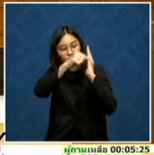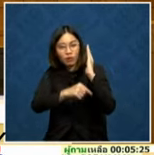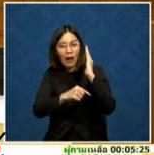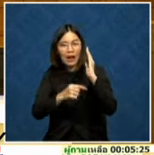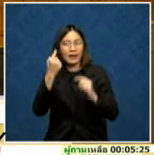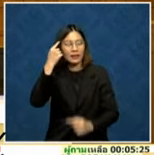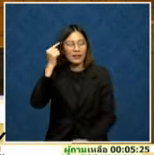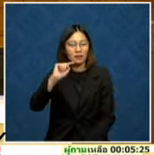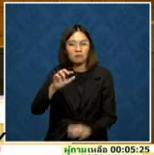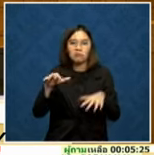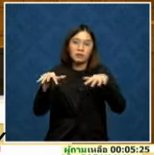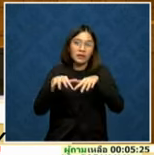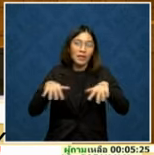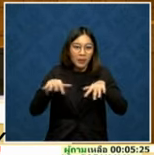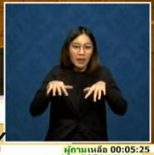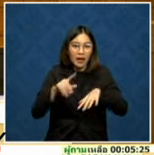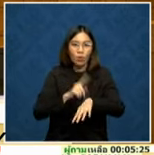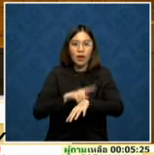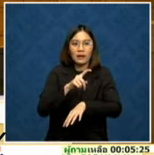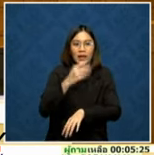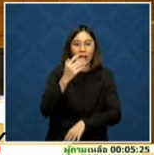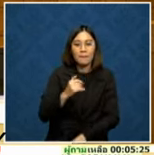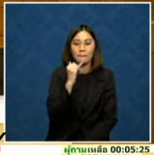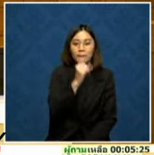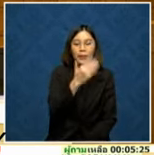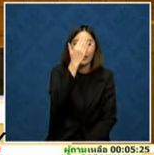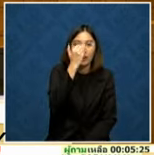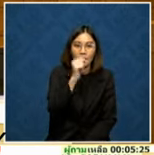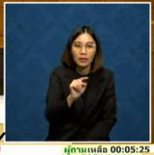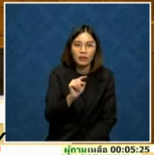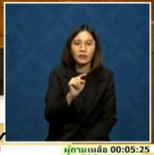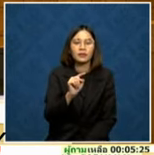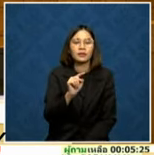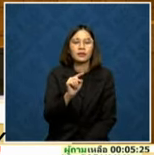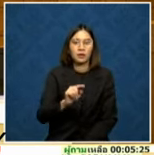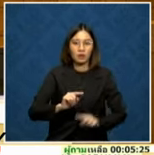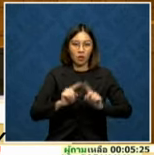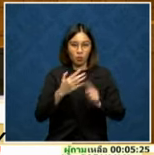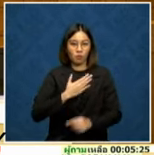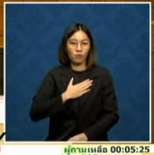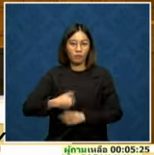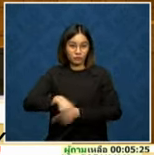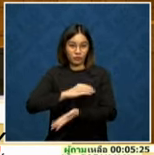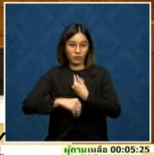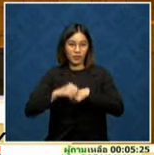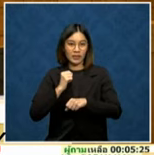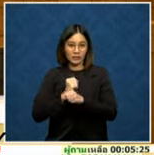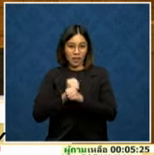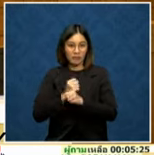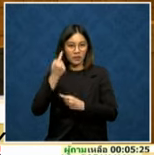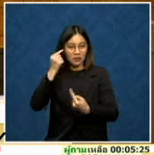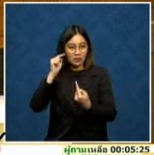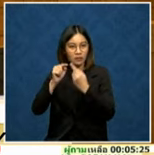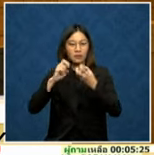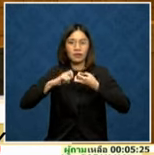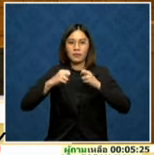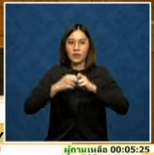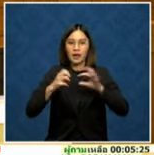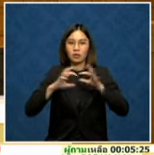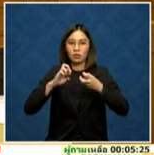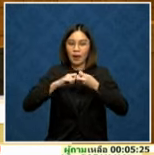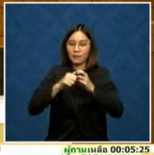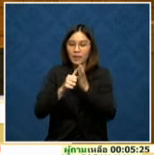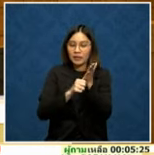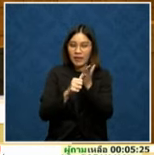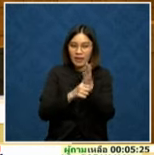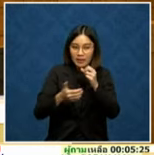ระชาชนของเราอย่างถูกเมาเล็ ไม่เสยว้าทำ่ครั แต่ว่าในฐาก ผู้ปริบัติเราเลเห็นปัหา ของการแ้ไขปั